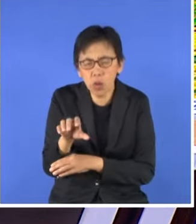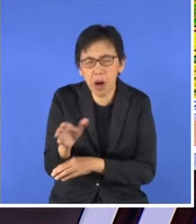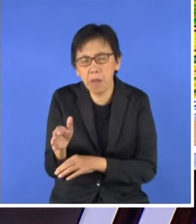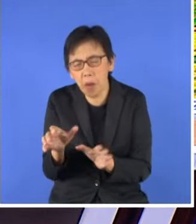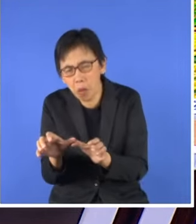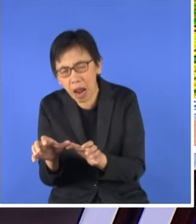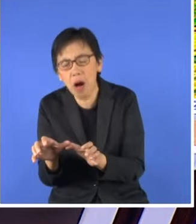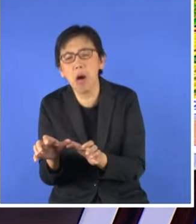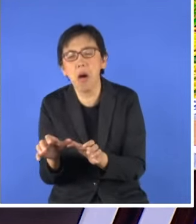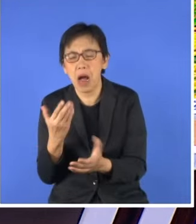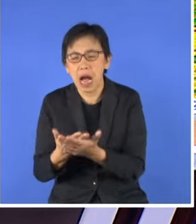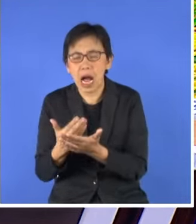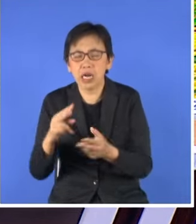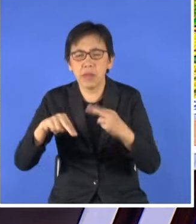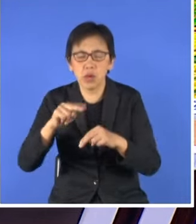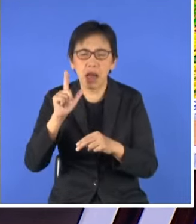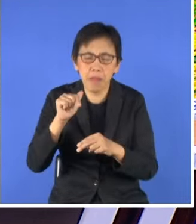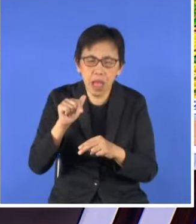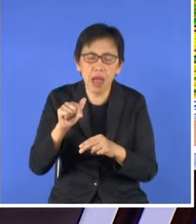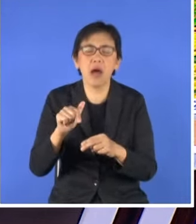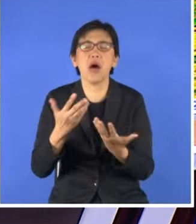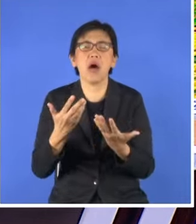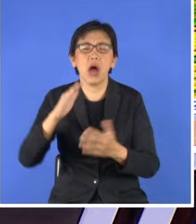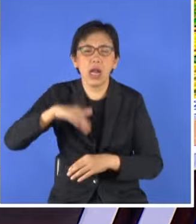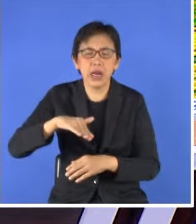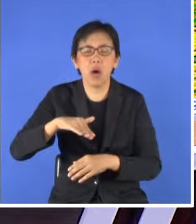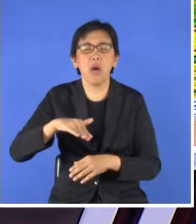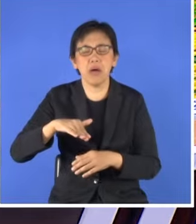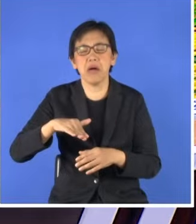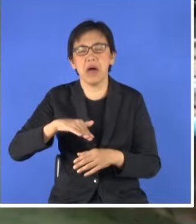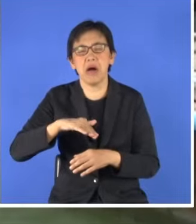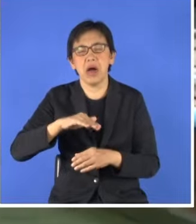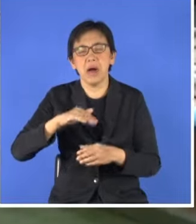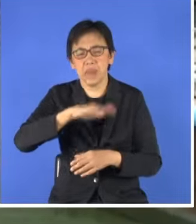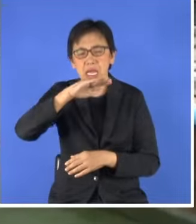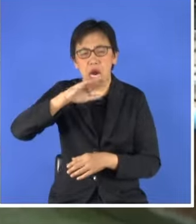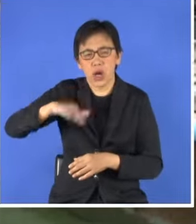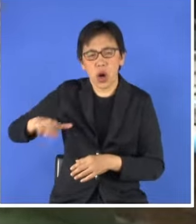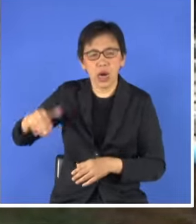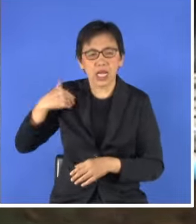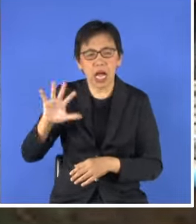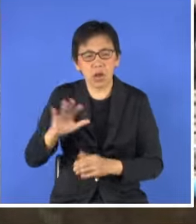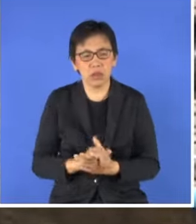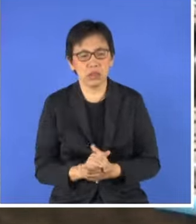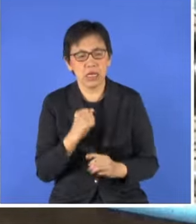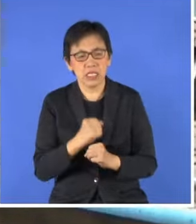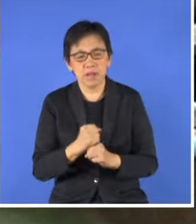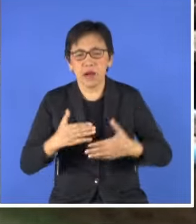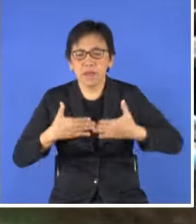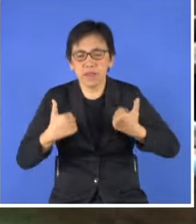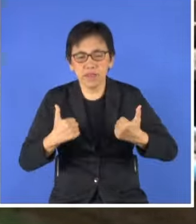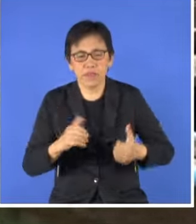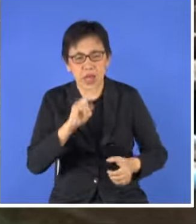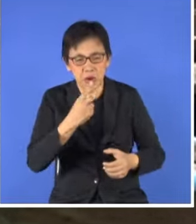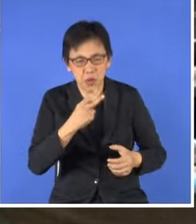หน้องอีก 5คนอือหือนี่นะครับเนี่ยคือเป็นว่าอ่าเด็กชายแบกเออนี่นะครับแต่ว่าทำไปด้วยความสุขนะนี่